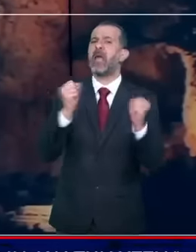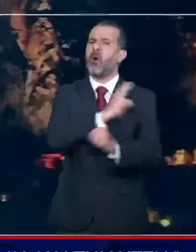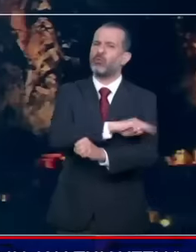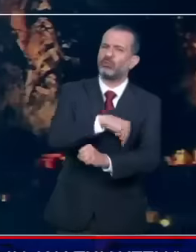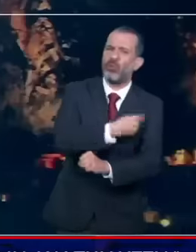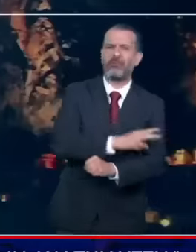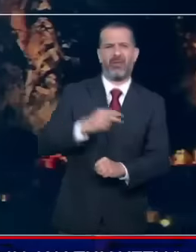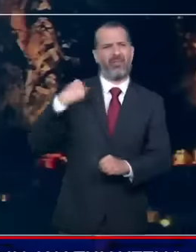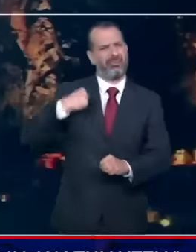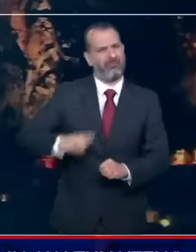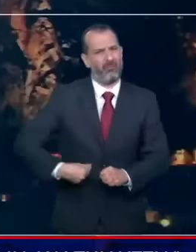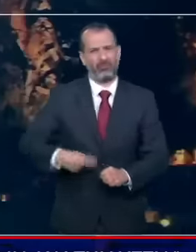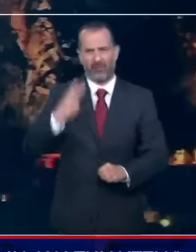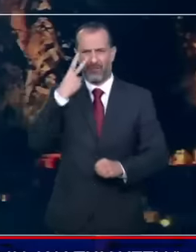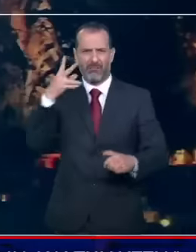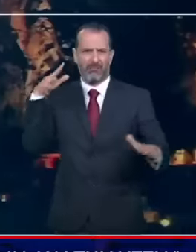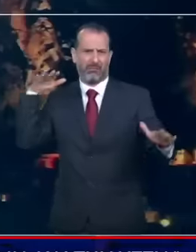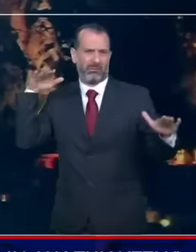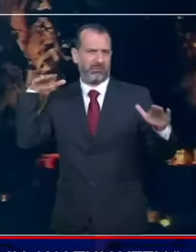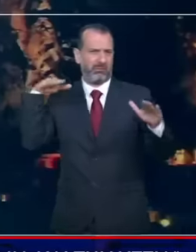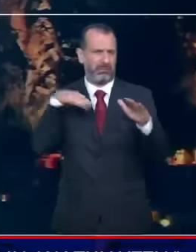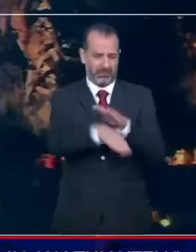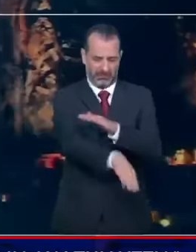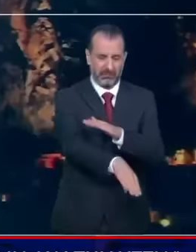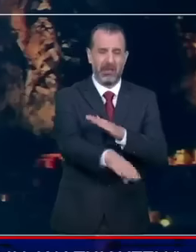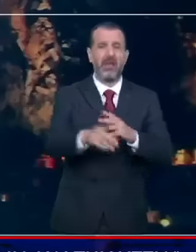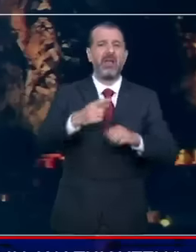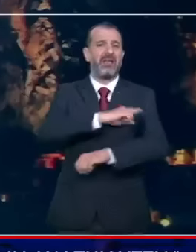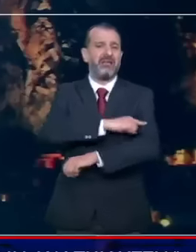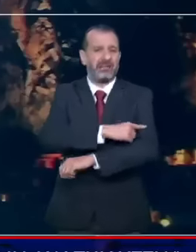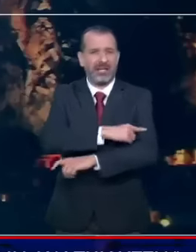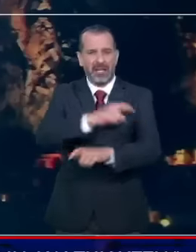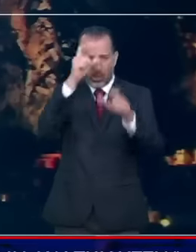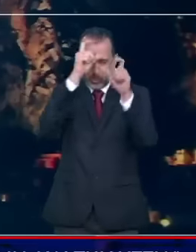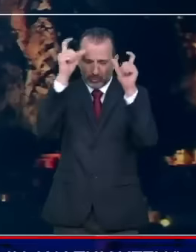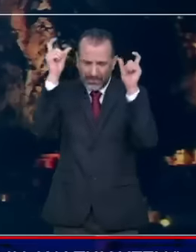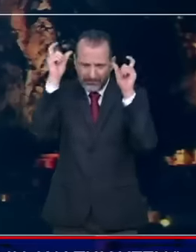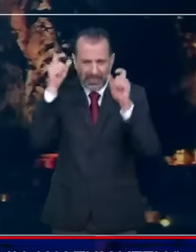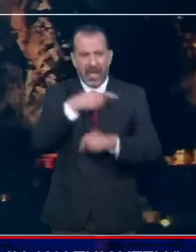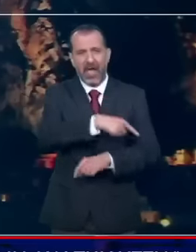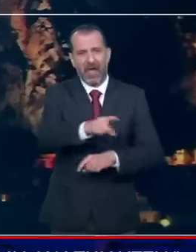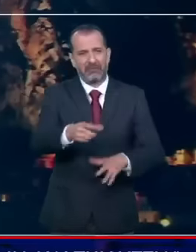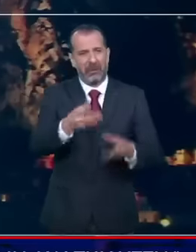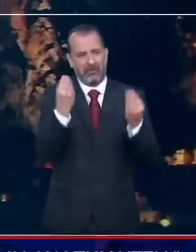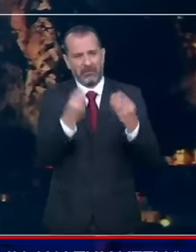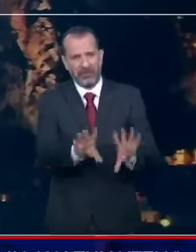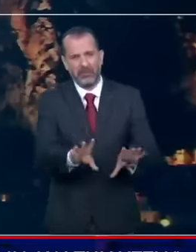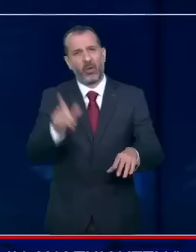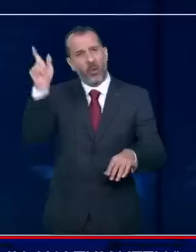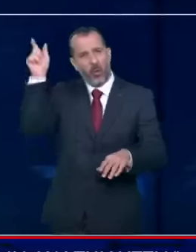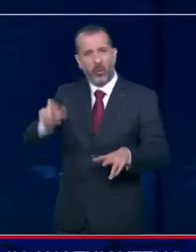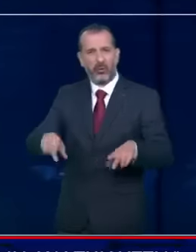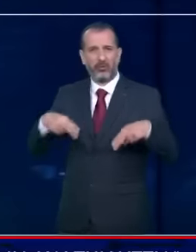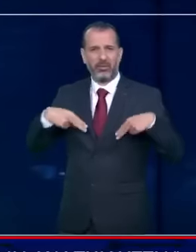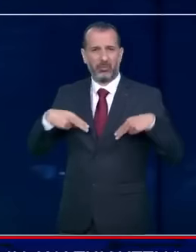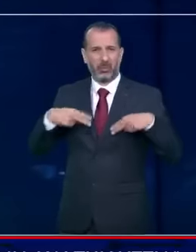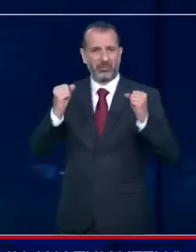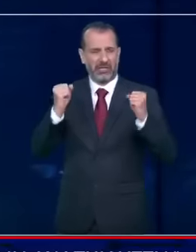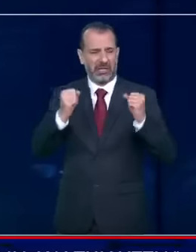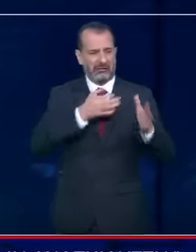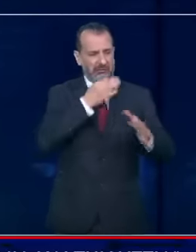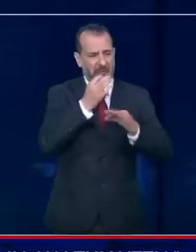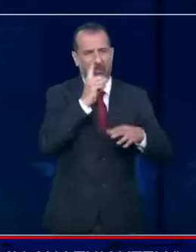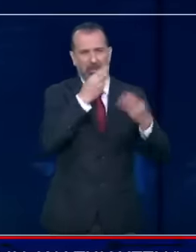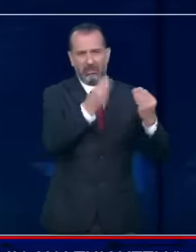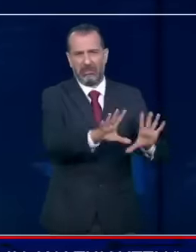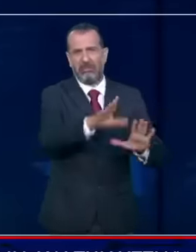οποίο τώρα βλέπει τους υγειονομικούς νοσηλευτές και τους γιατρούς να αποκαλούνται κάφρι και ανθρωπάκια από τον Υπουργό Υγείας. Διαψεύδονται όλα αυτά πάντως